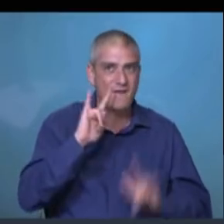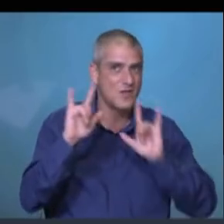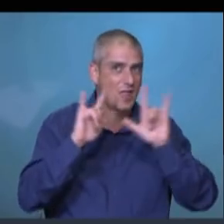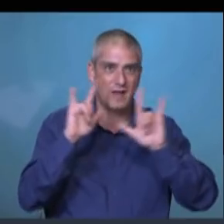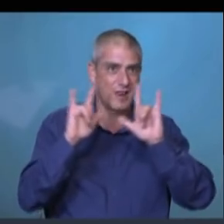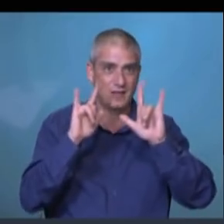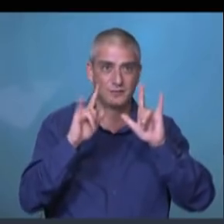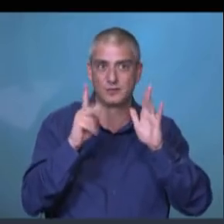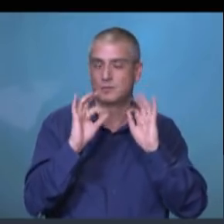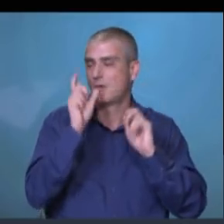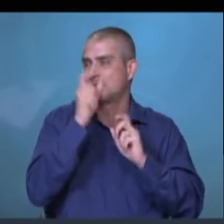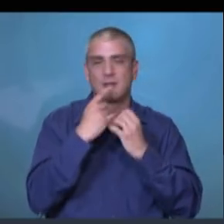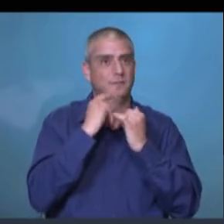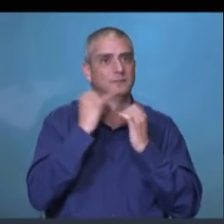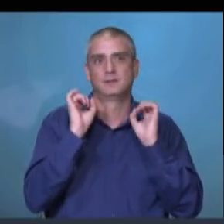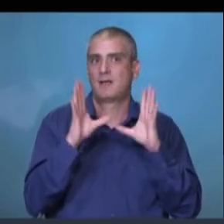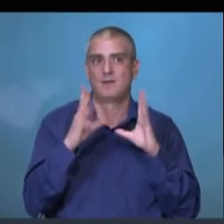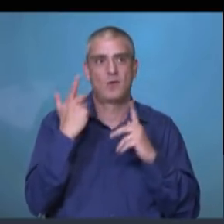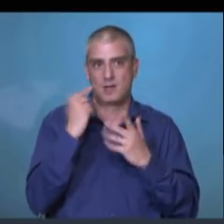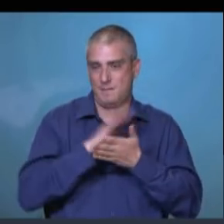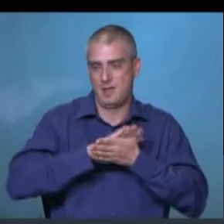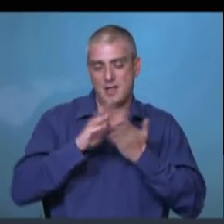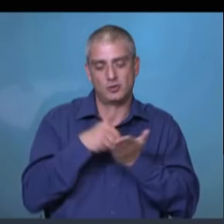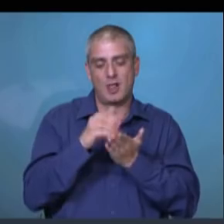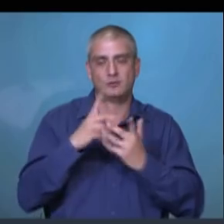I love you. He's really a golden person. He was the beginning of the